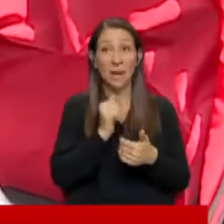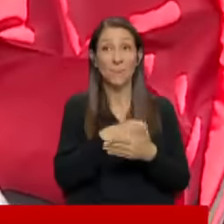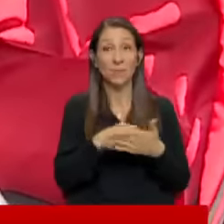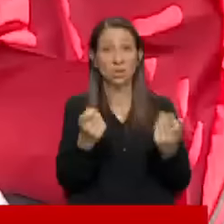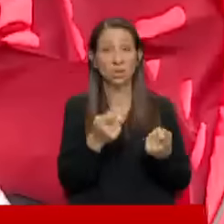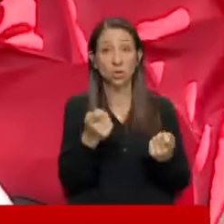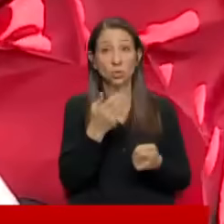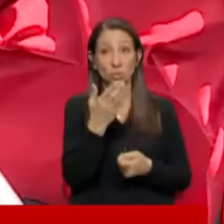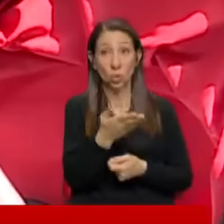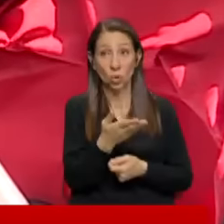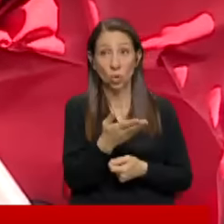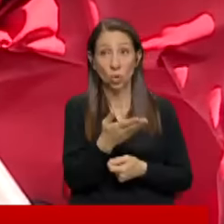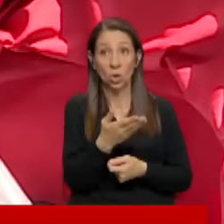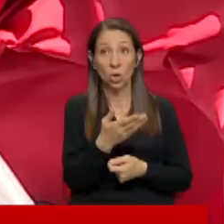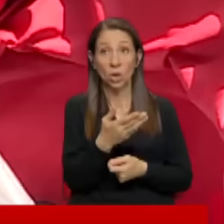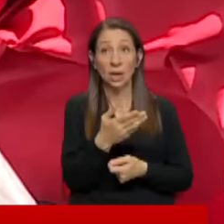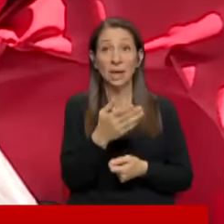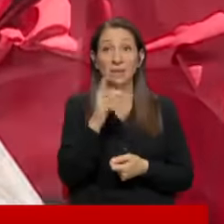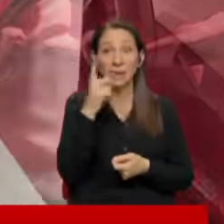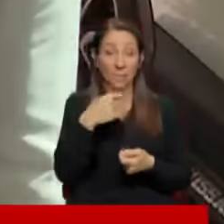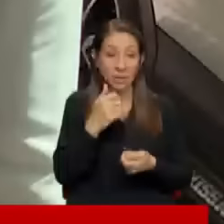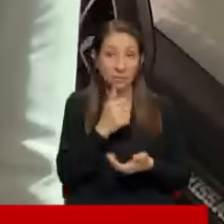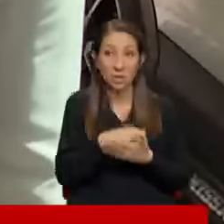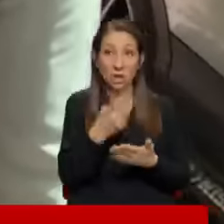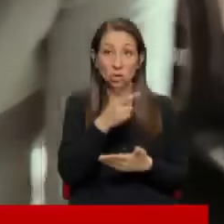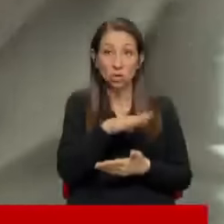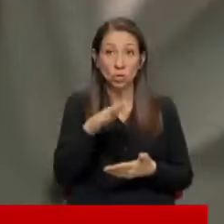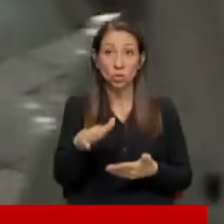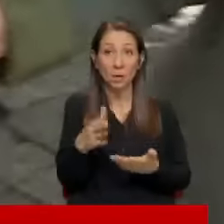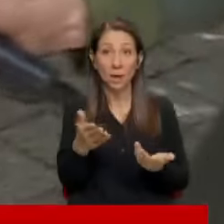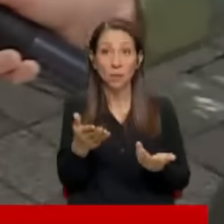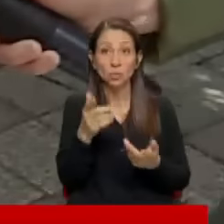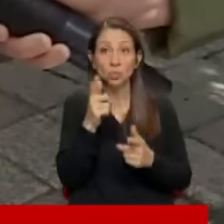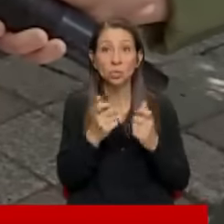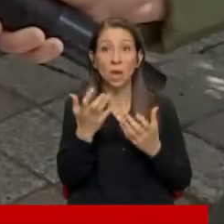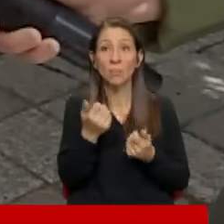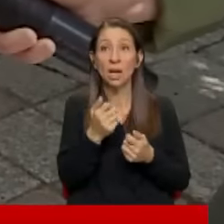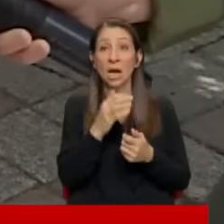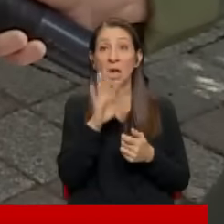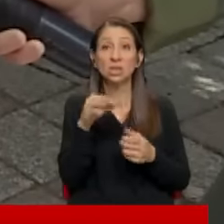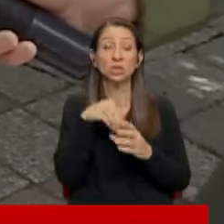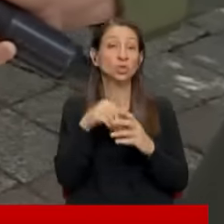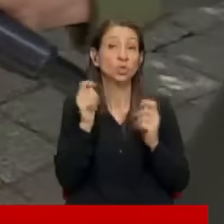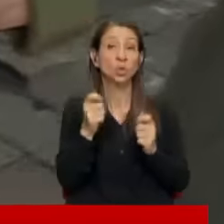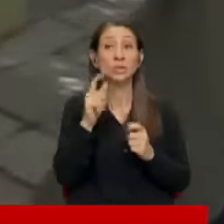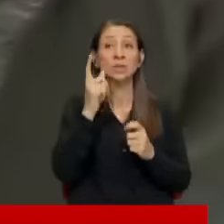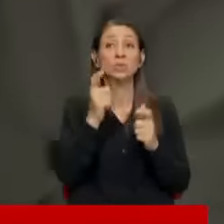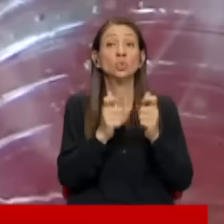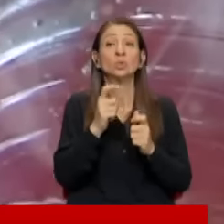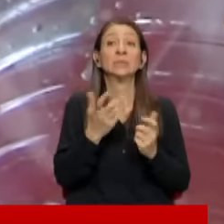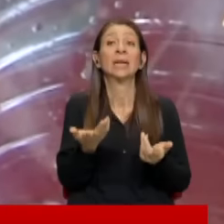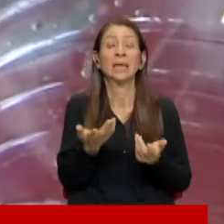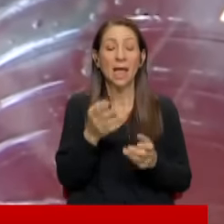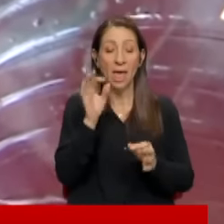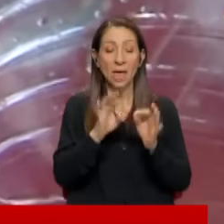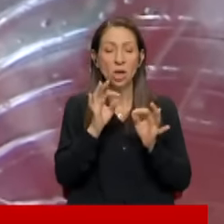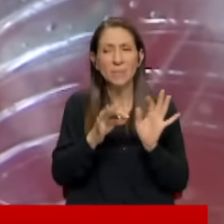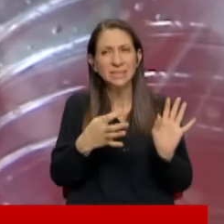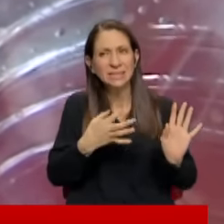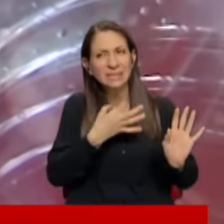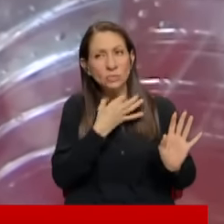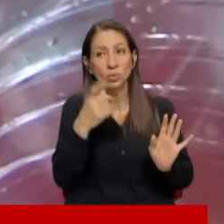ücretle sadece asgari ücret alıyor. İki çocuk da yani süt almak her şey için zor. Sadece süt değil yani. Ekonomik